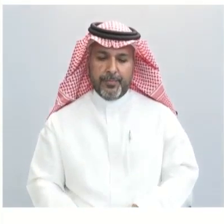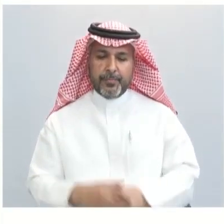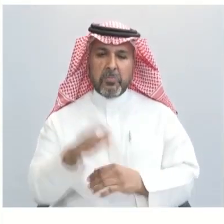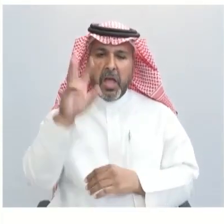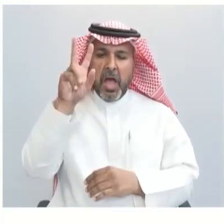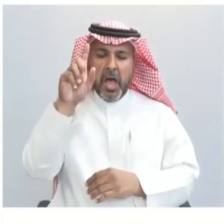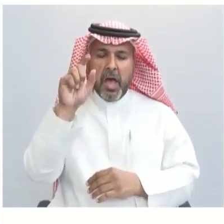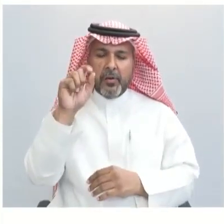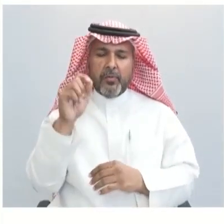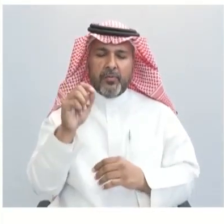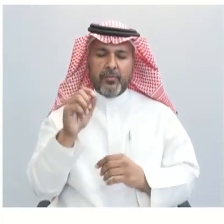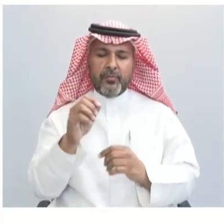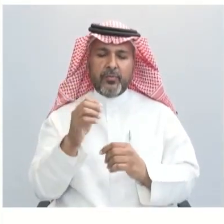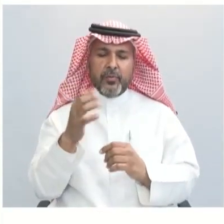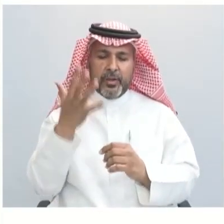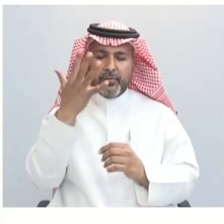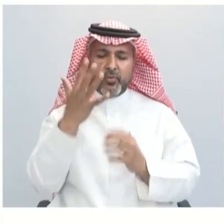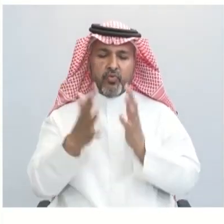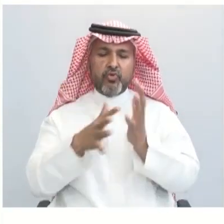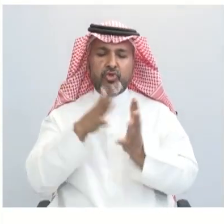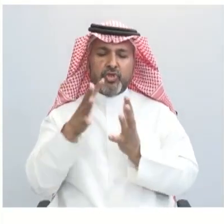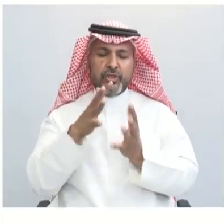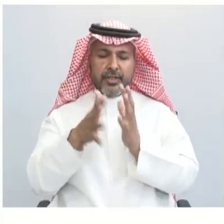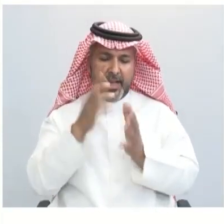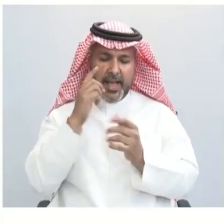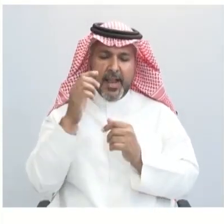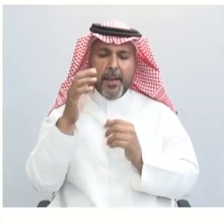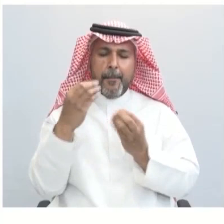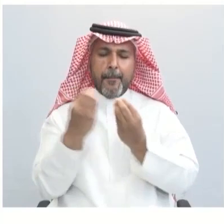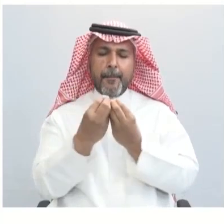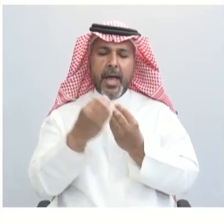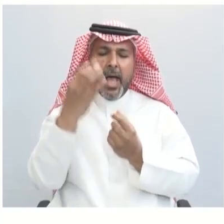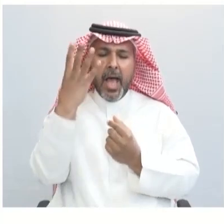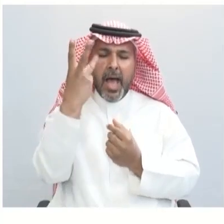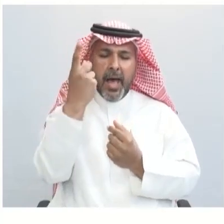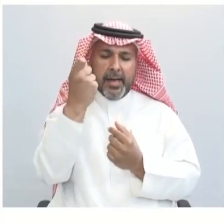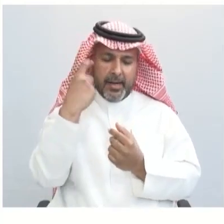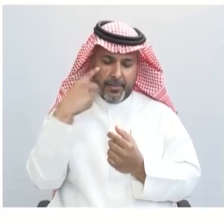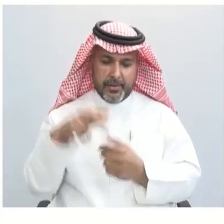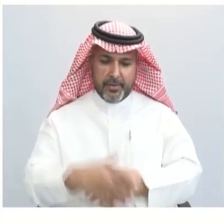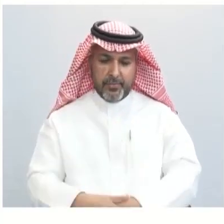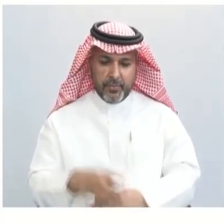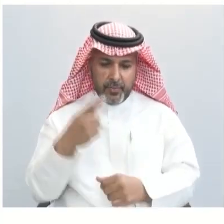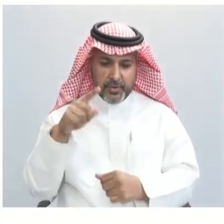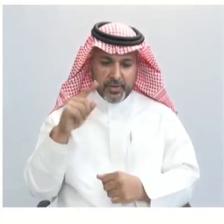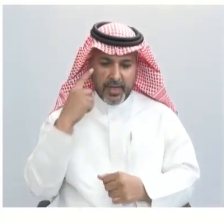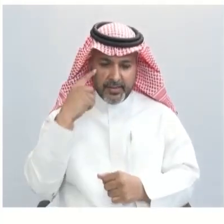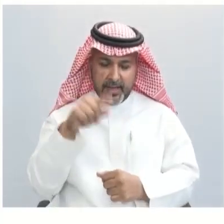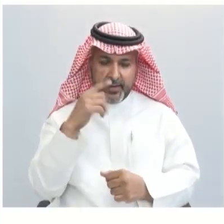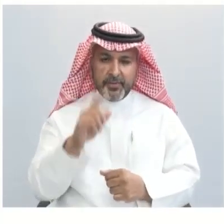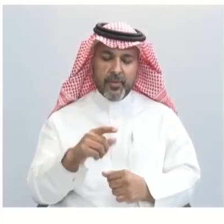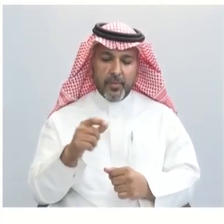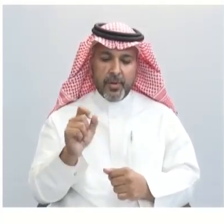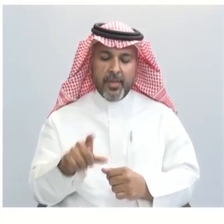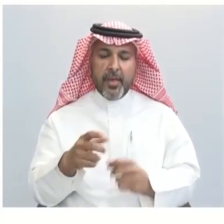أيضا قم بإضافة علامة صح عند عدم تلقي البريد، بعد ذلك الضغط على الساين أب.